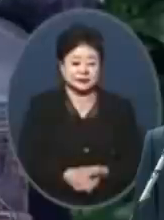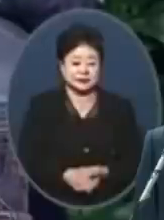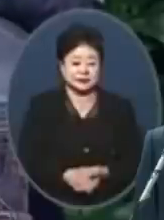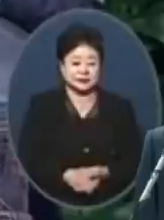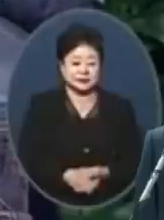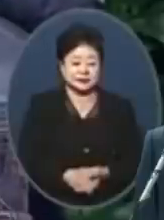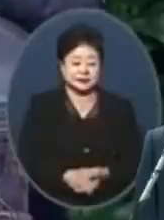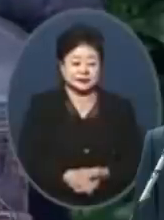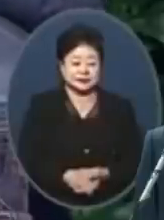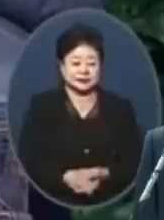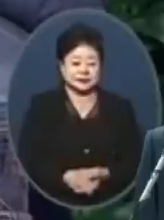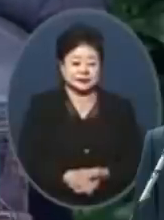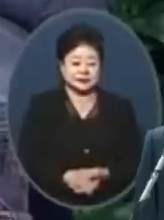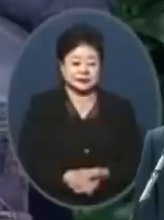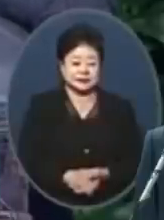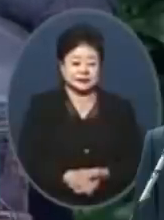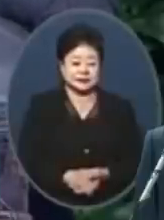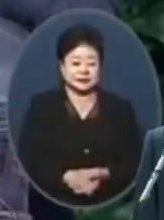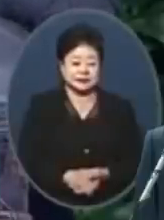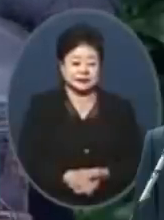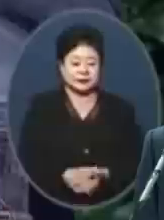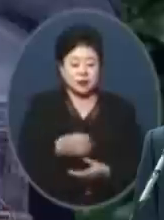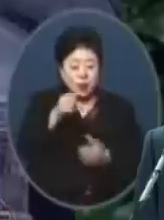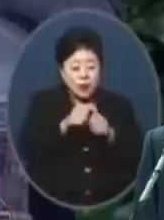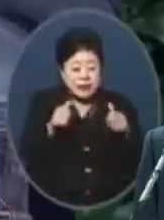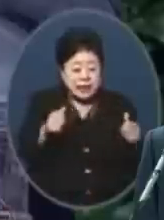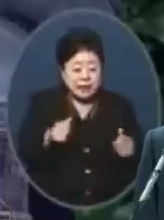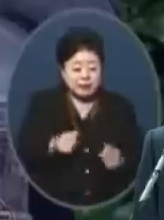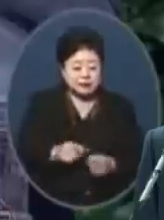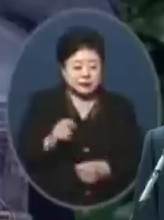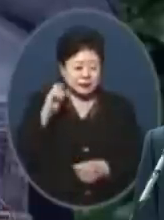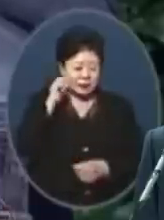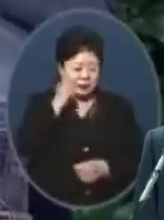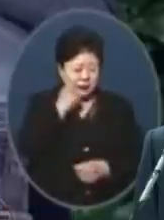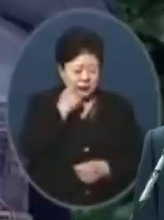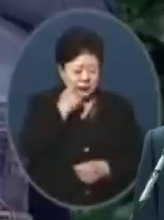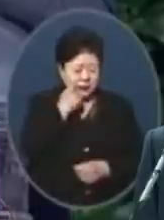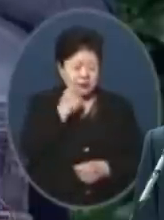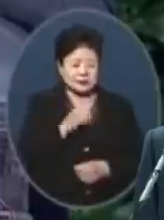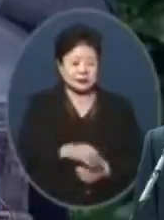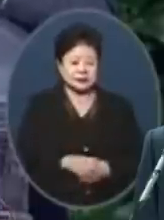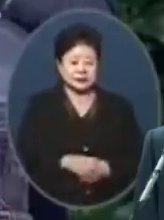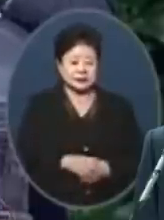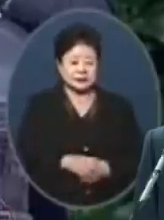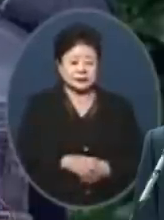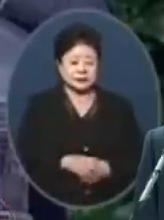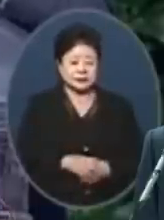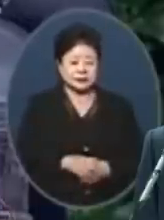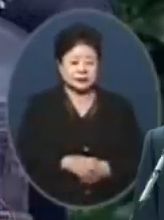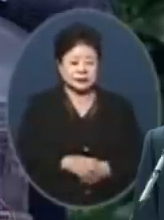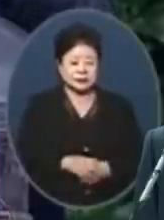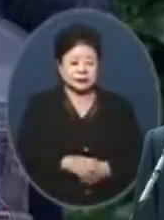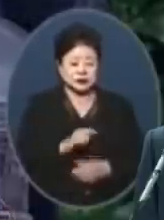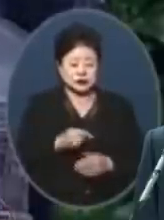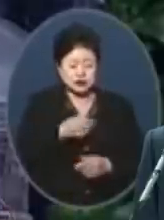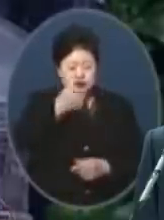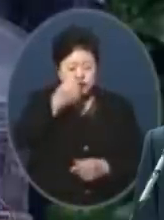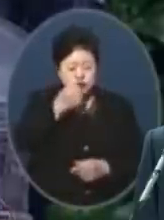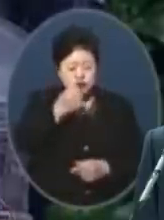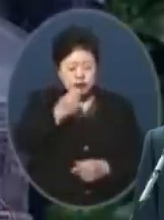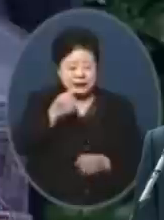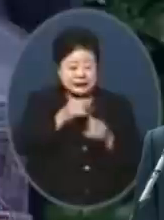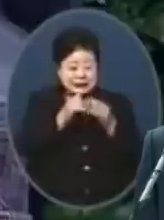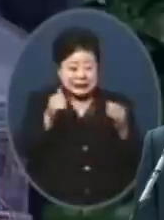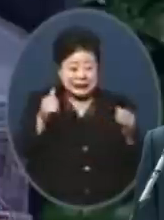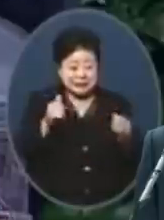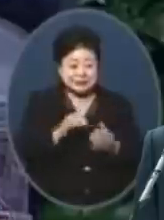the 11th son of Jacob. 요셉은 다른 형제와 달리 꿈꾸는 사람이었습니다. Unlike